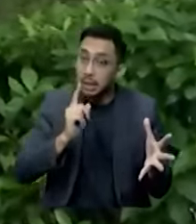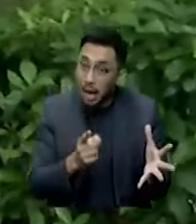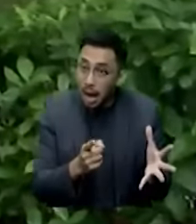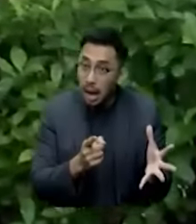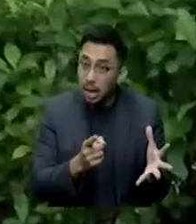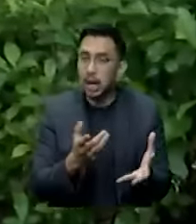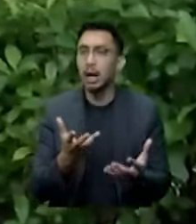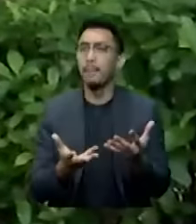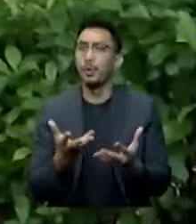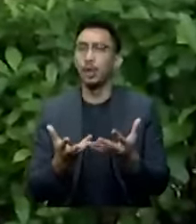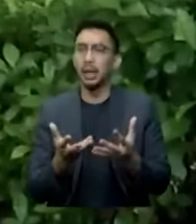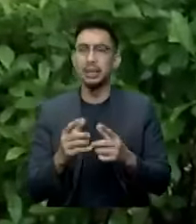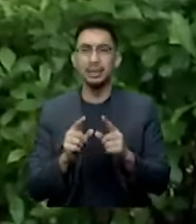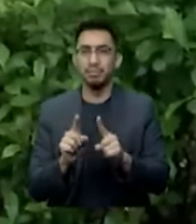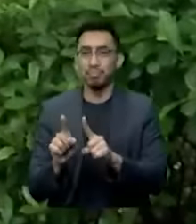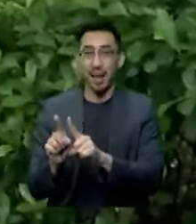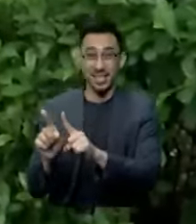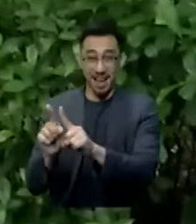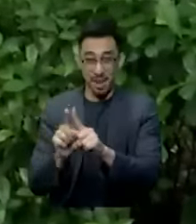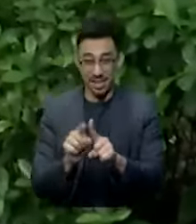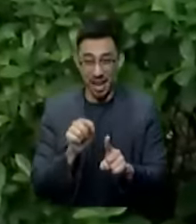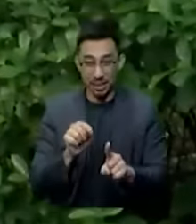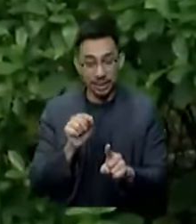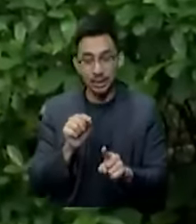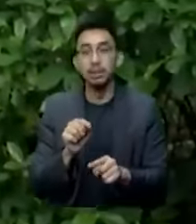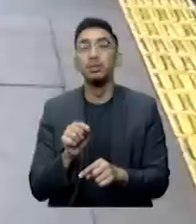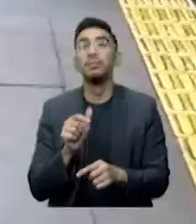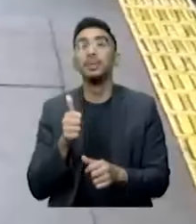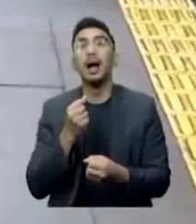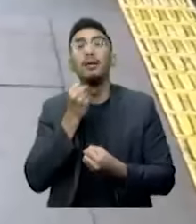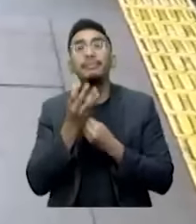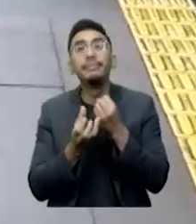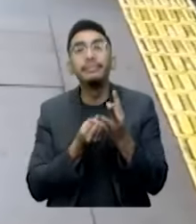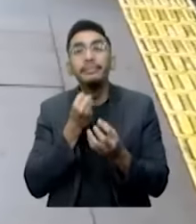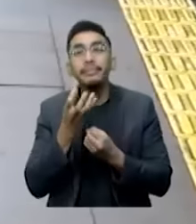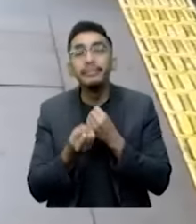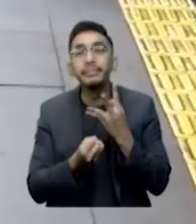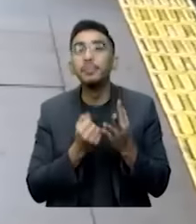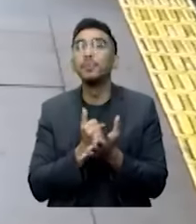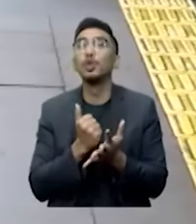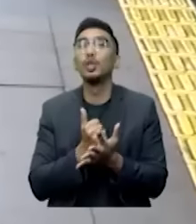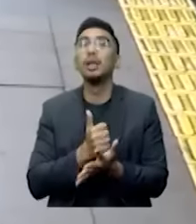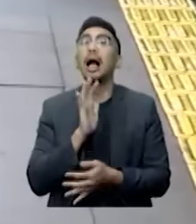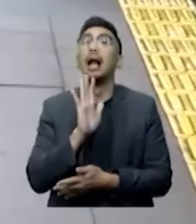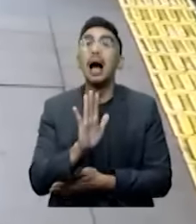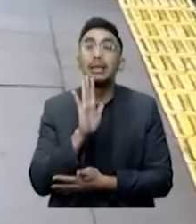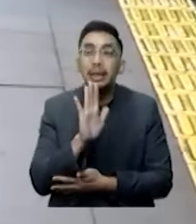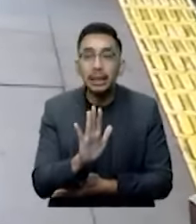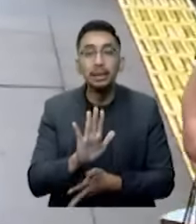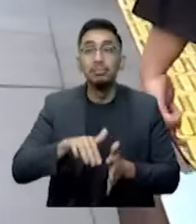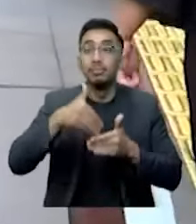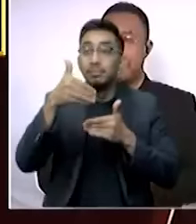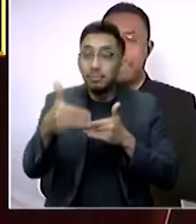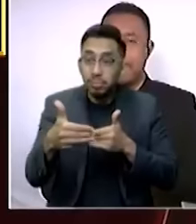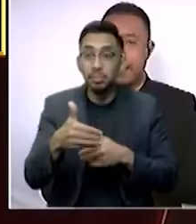khususnya cawapres-cawapres ini nantinya bakal ngebahas sebenarnya apa aja nih yang bakal bisa menguntungkan khususnya buat